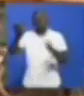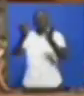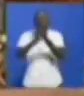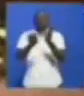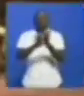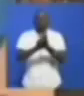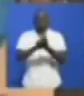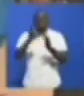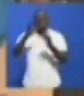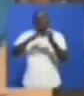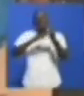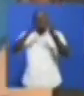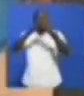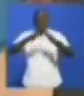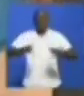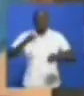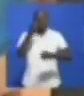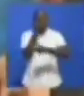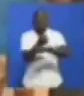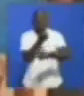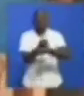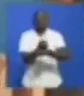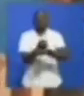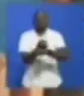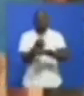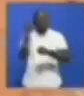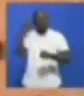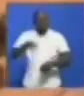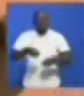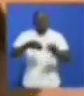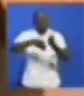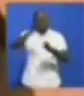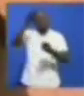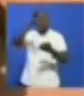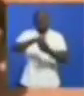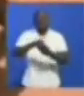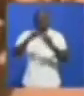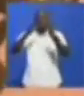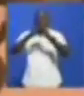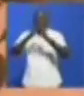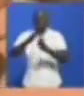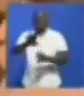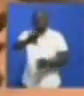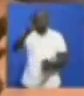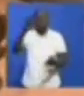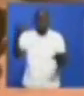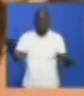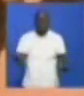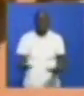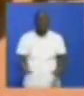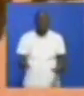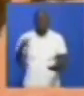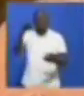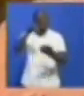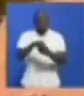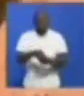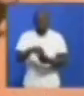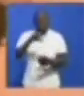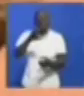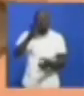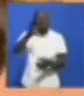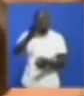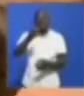exemple. Les constructions en pierre de taille dominent dans la ville. Ces pierres, on les retrouve ici, dans cette carrière,